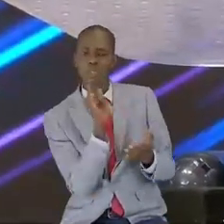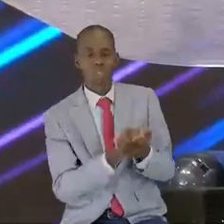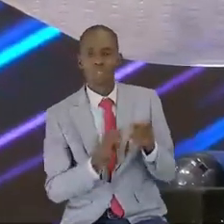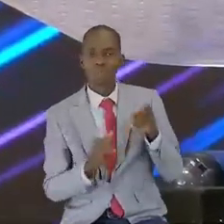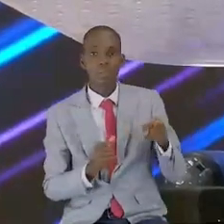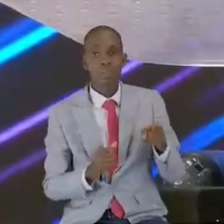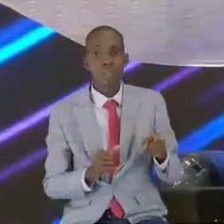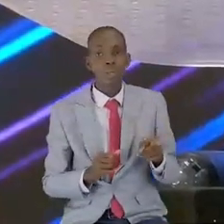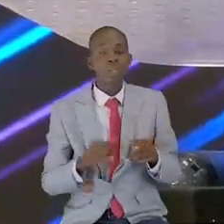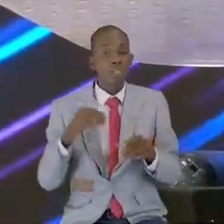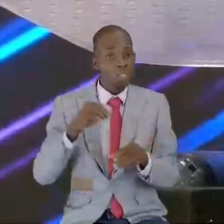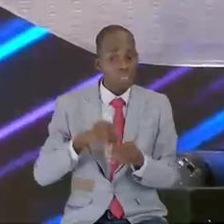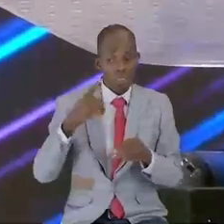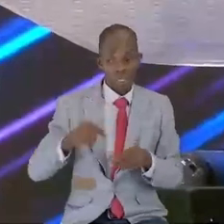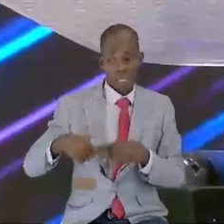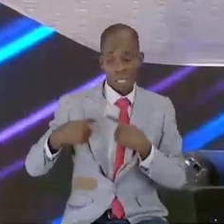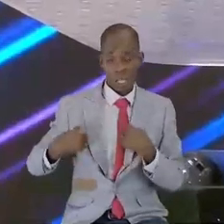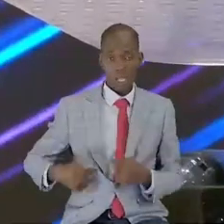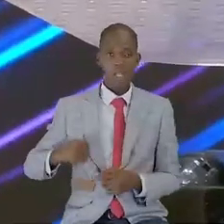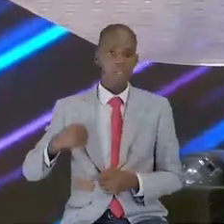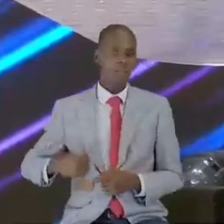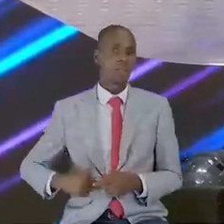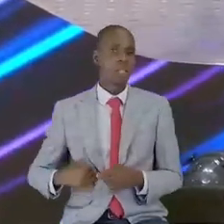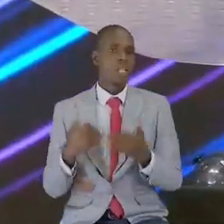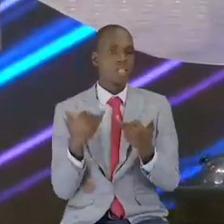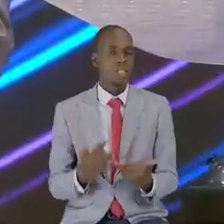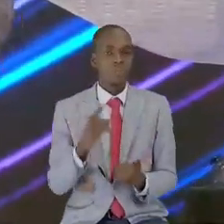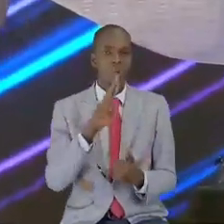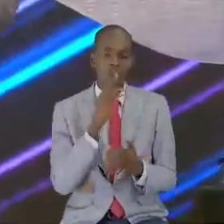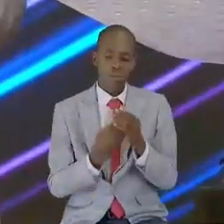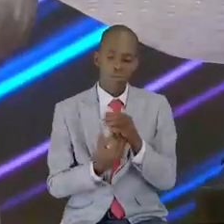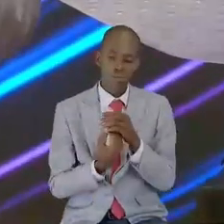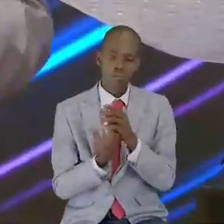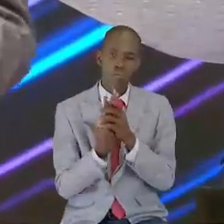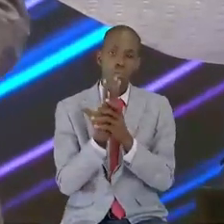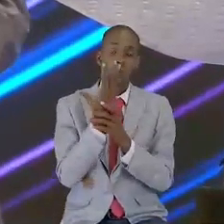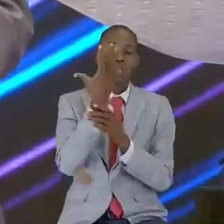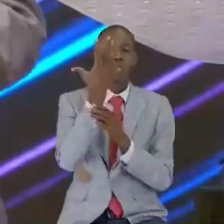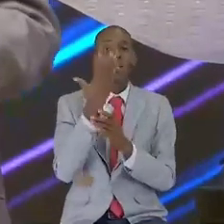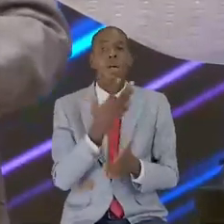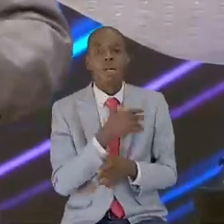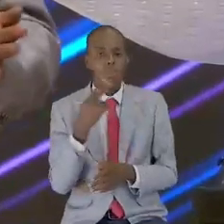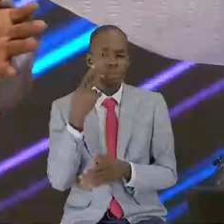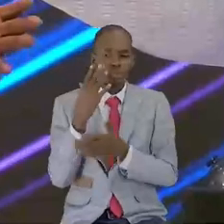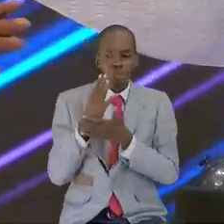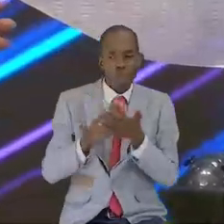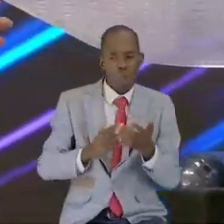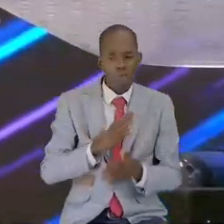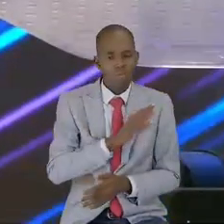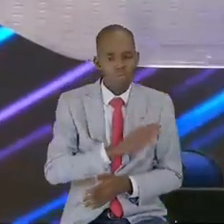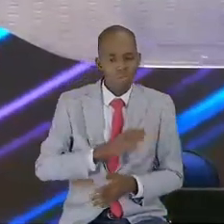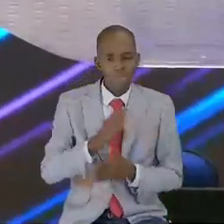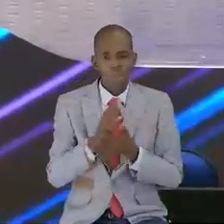la circoncision du cœur. Maintenant, tu as grandi. Et tu vois que certains